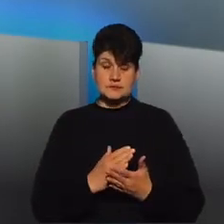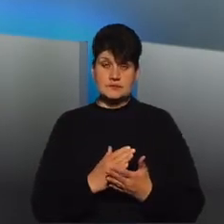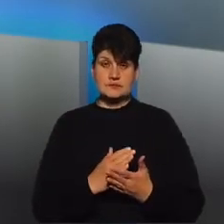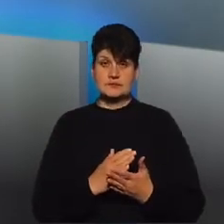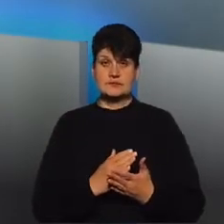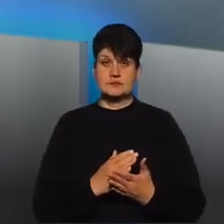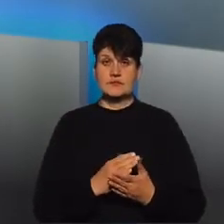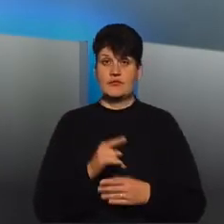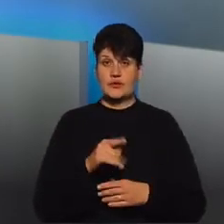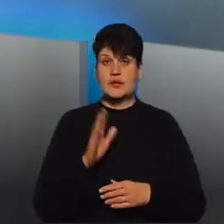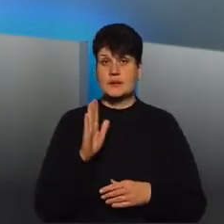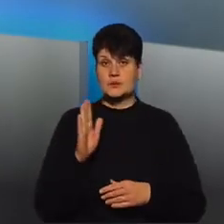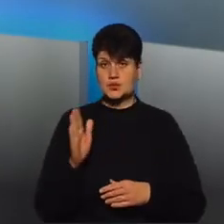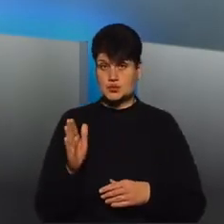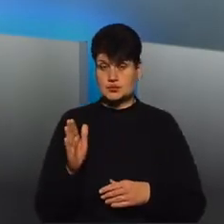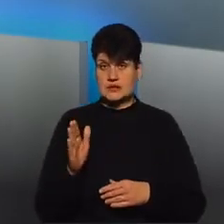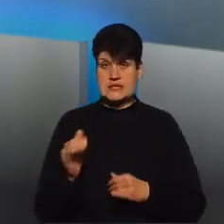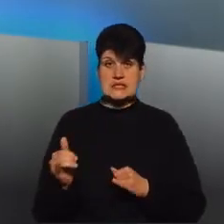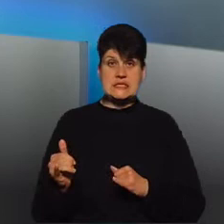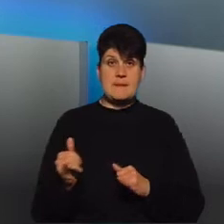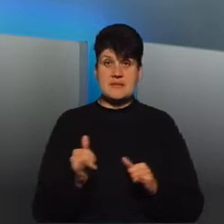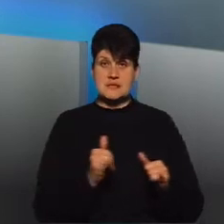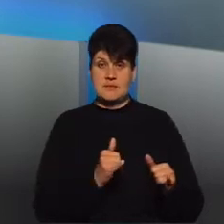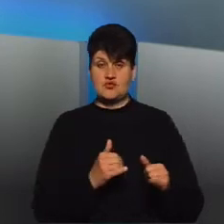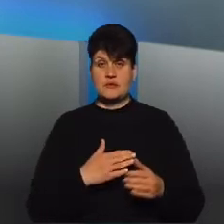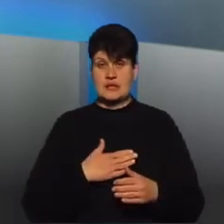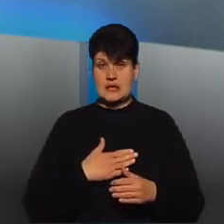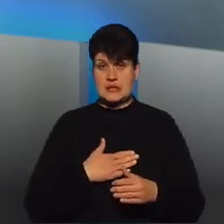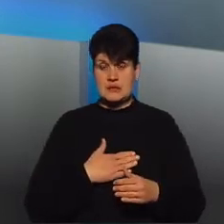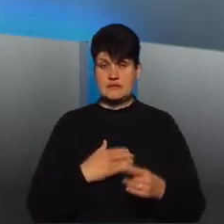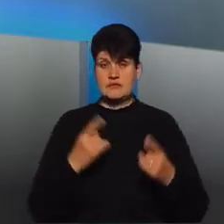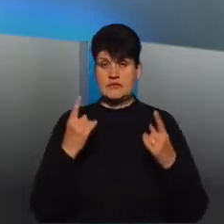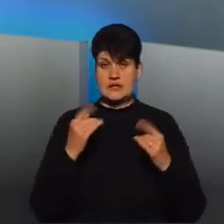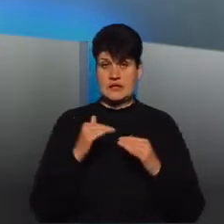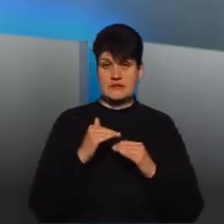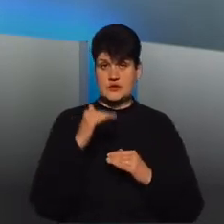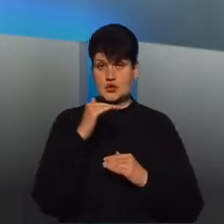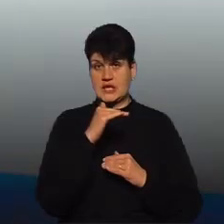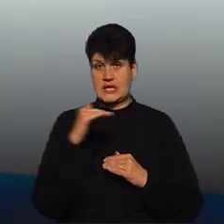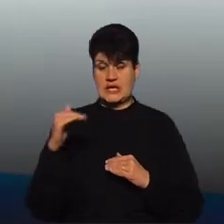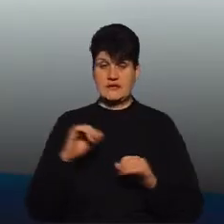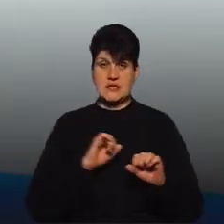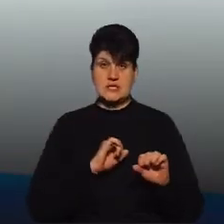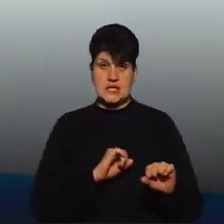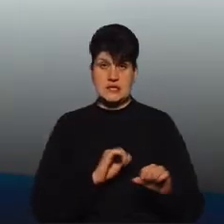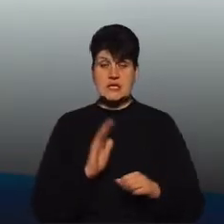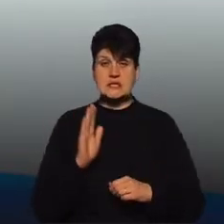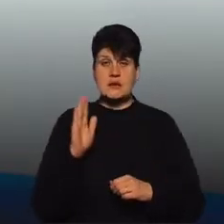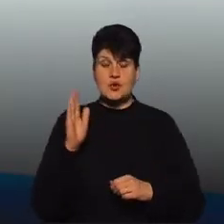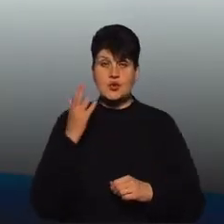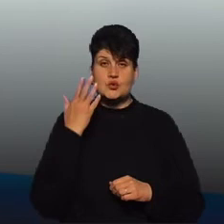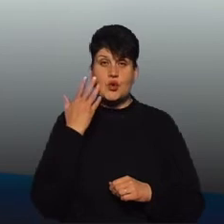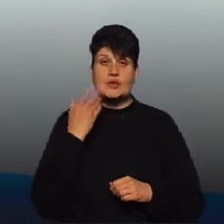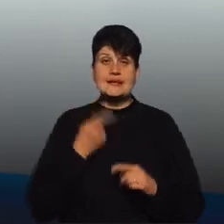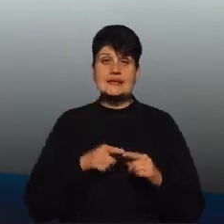вони будуть забезпечувати нам доволі високий рівень захисту. А за прогнозами, коли цей штам може прийти